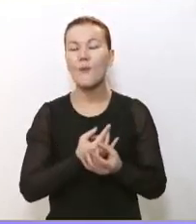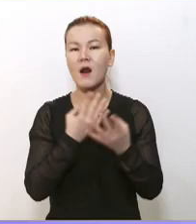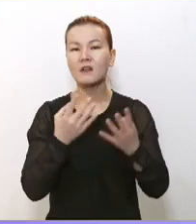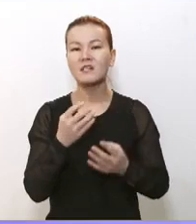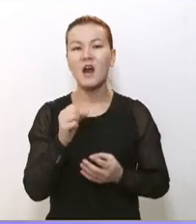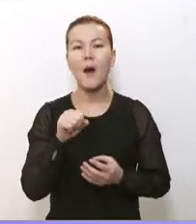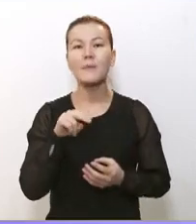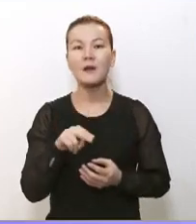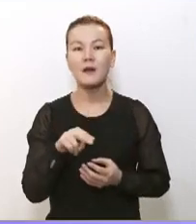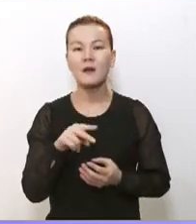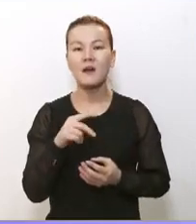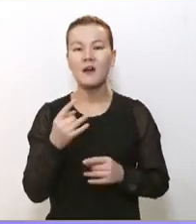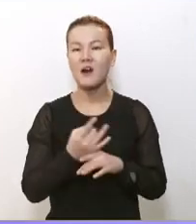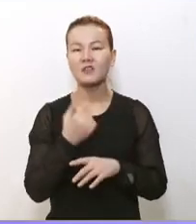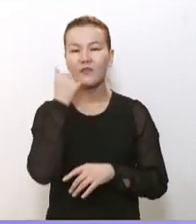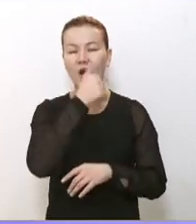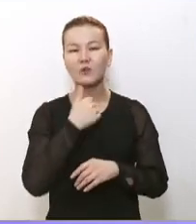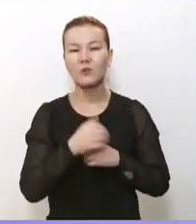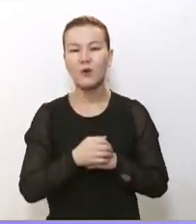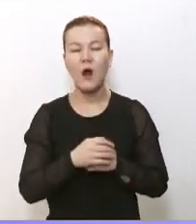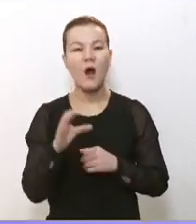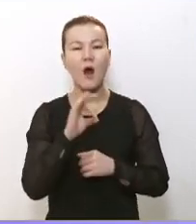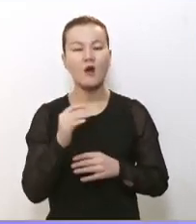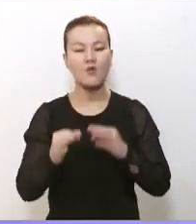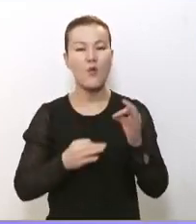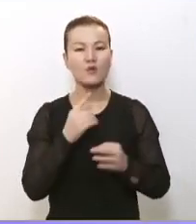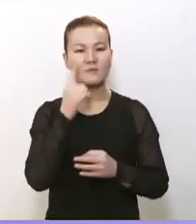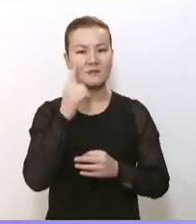году? О космосе слагаются легенды,